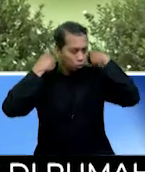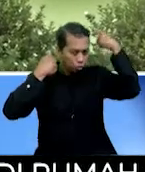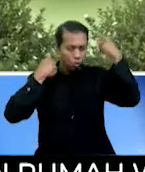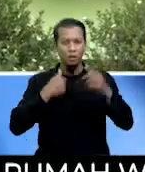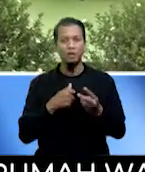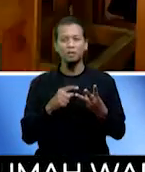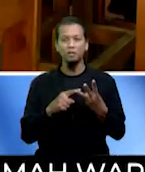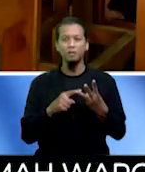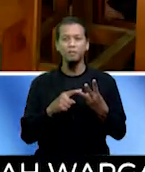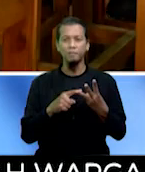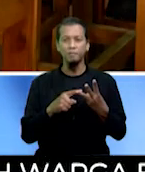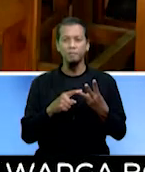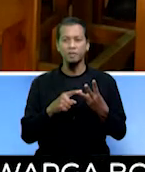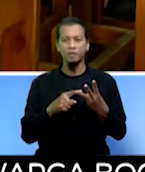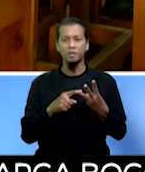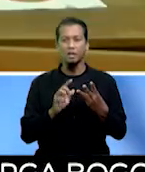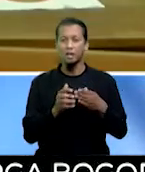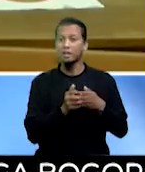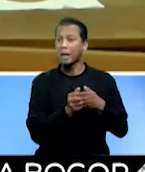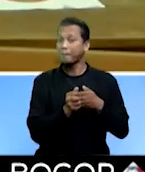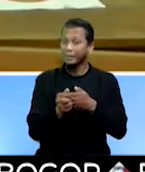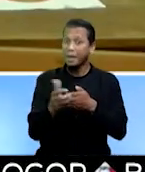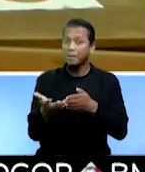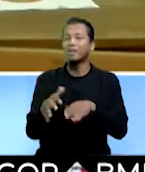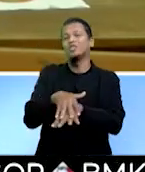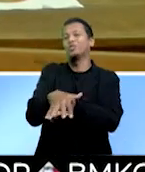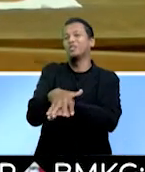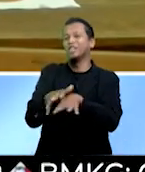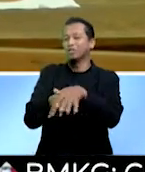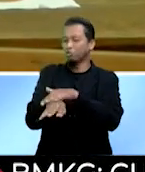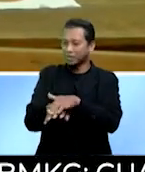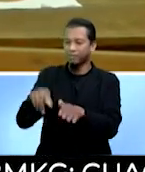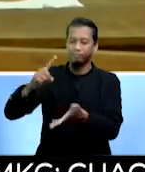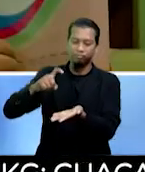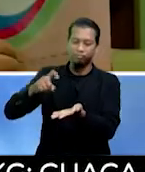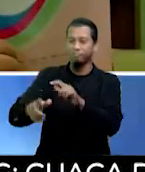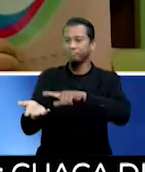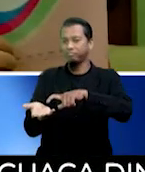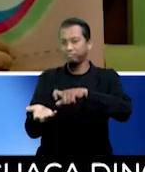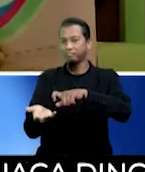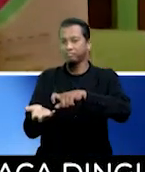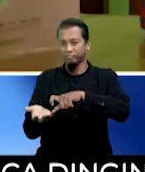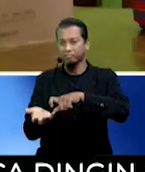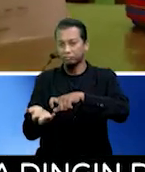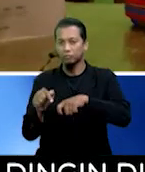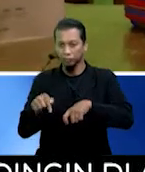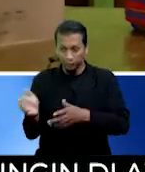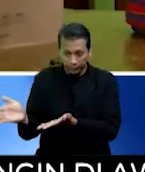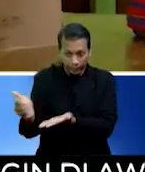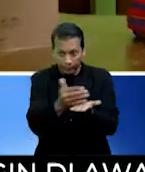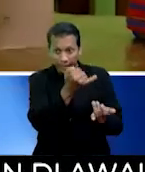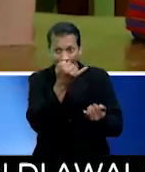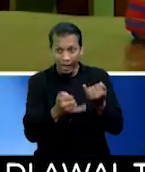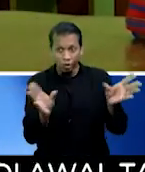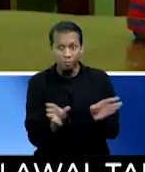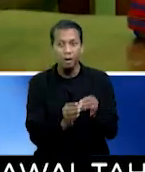akan diarahkan untuk mencuci tangan dan juga menggunakan hand sanitizer. Dan berdasarkan data terakhir yang kami himpun dari 404